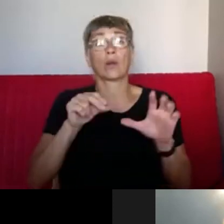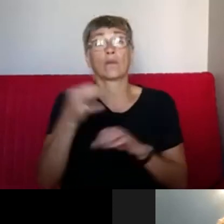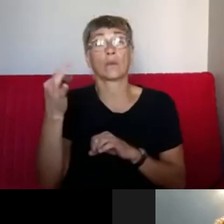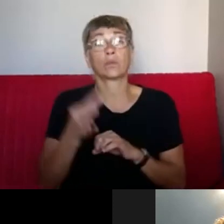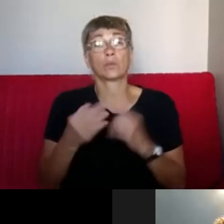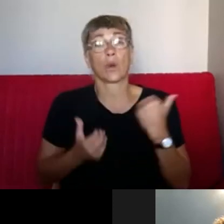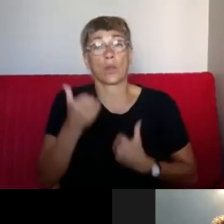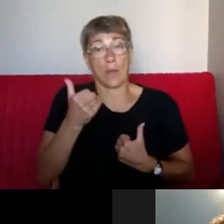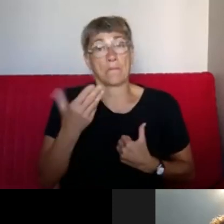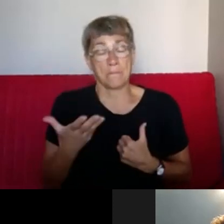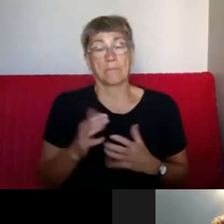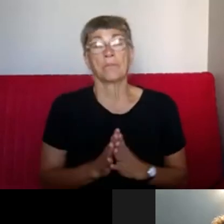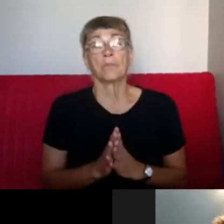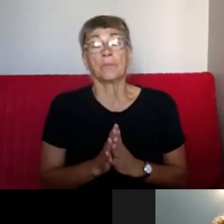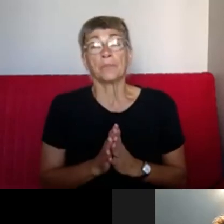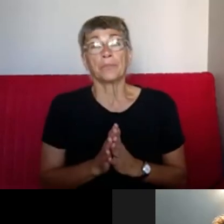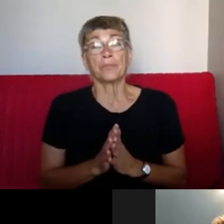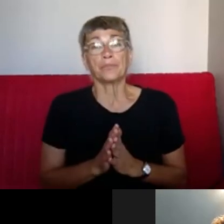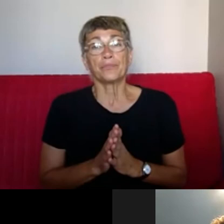plus. Voilà.